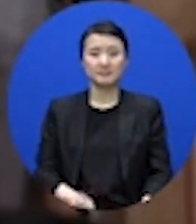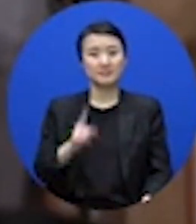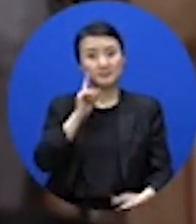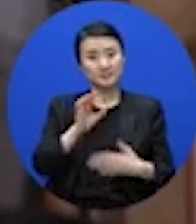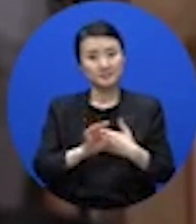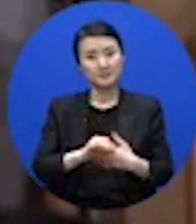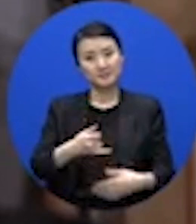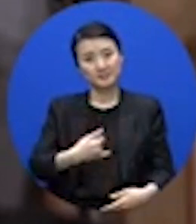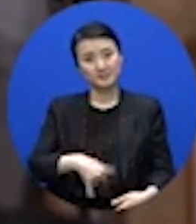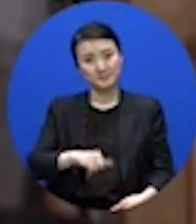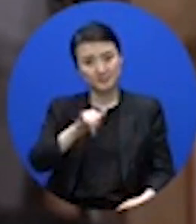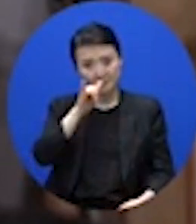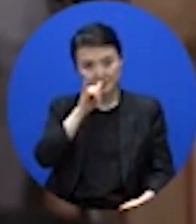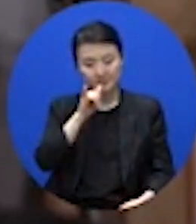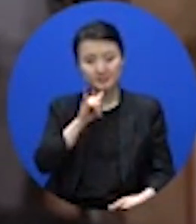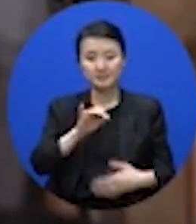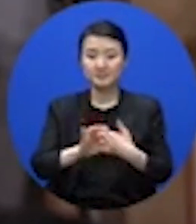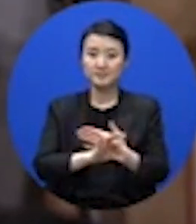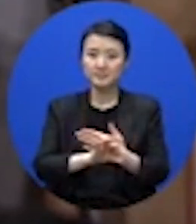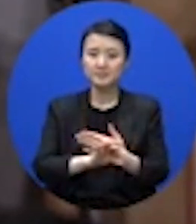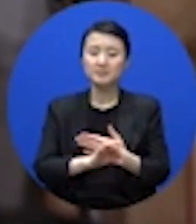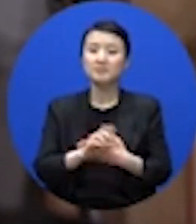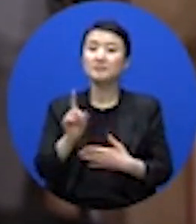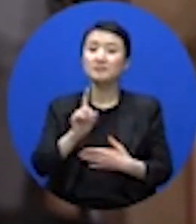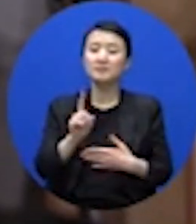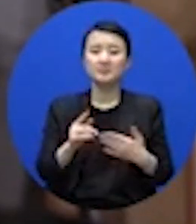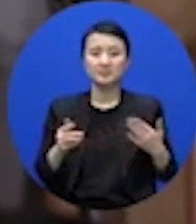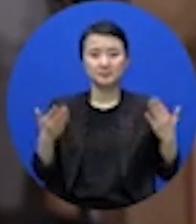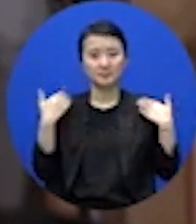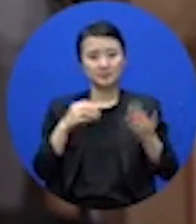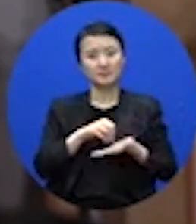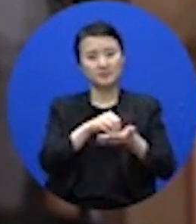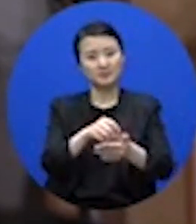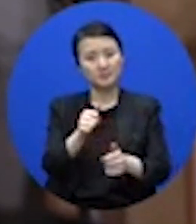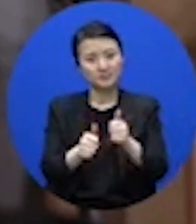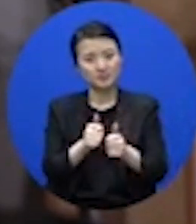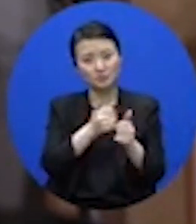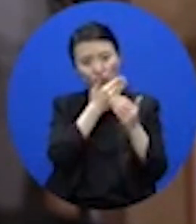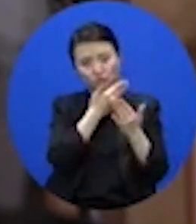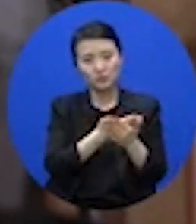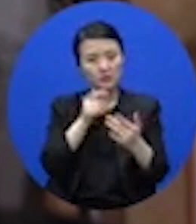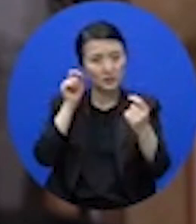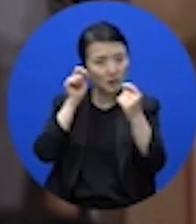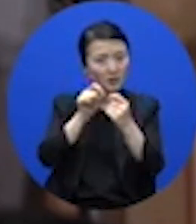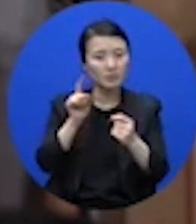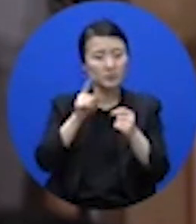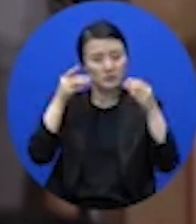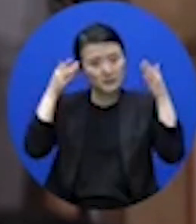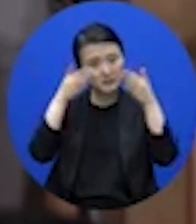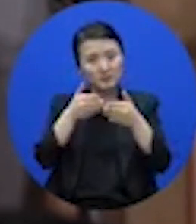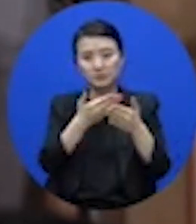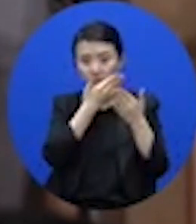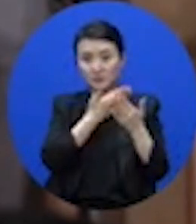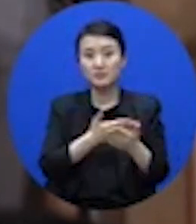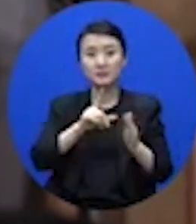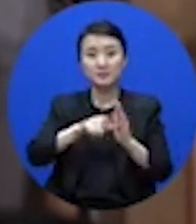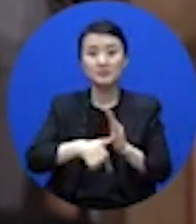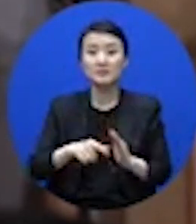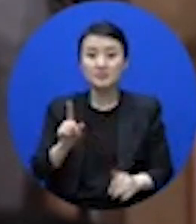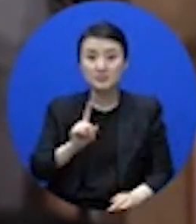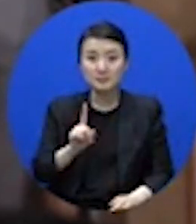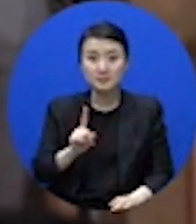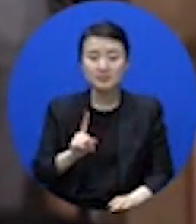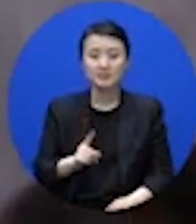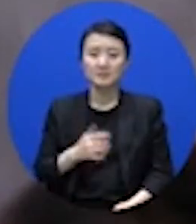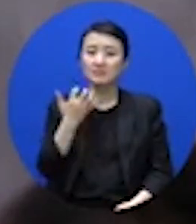있다, 뭐 입시를 한다, 중요한 시험을 본다, 그 다음에 뭔가 집중을 해야 된다. 그러면 어떤 색을